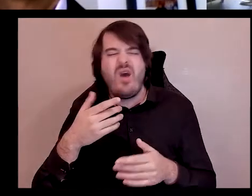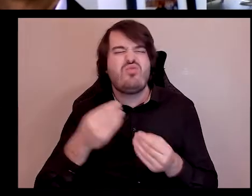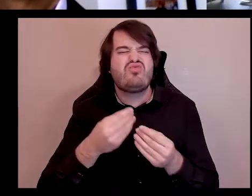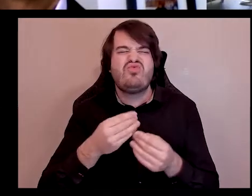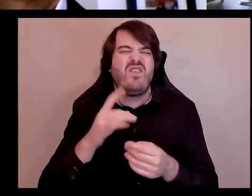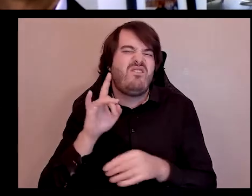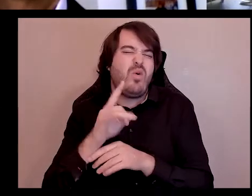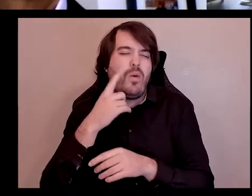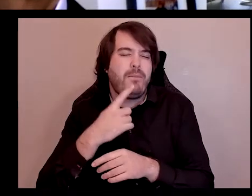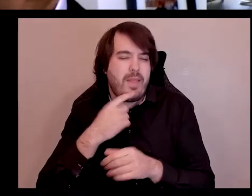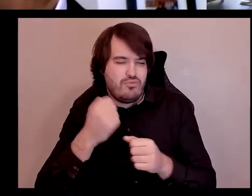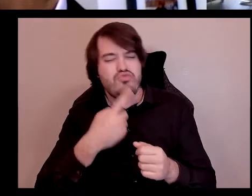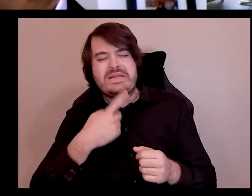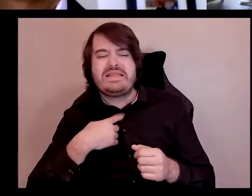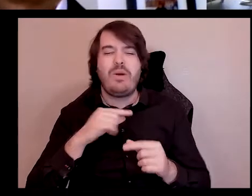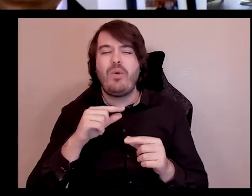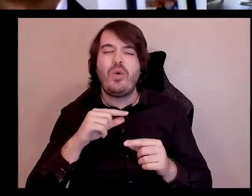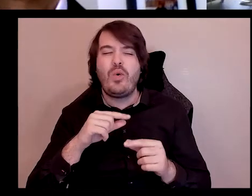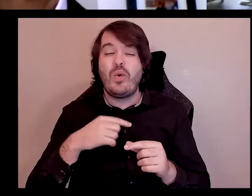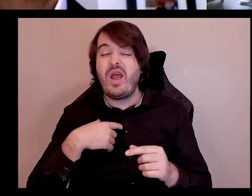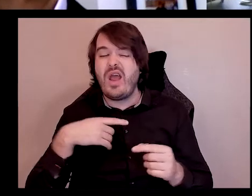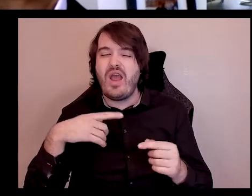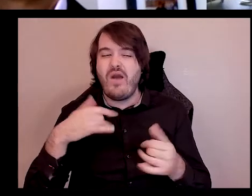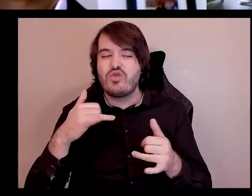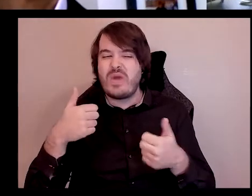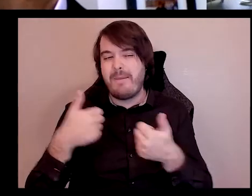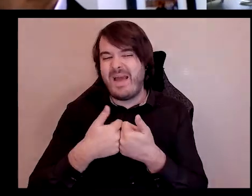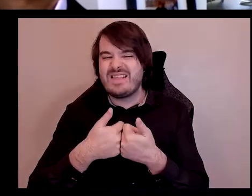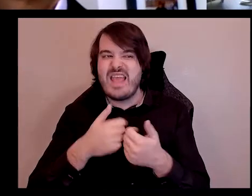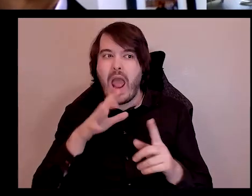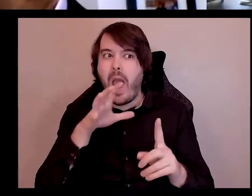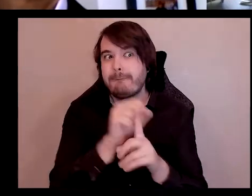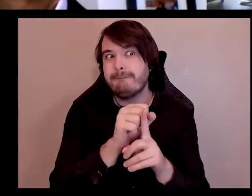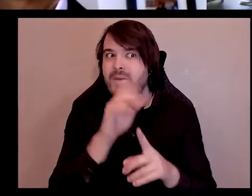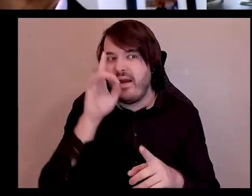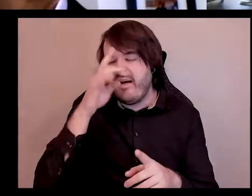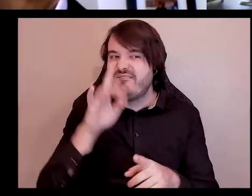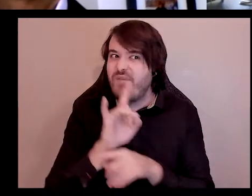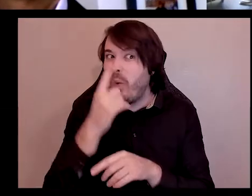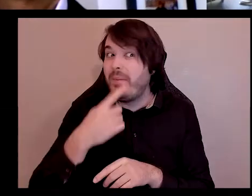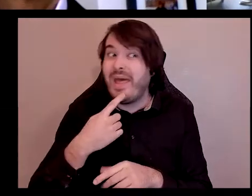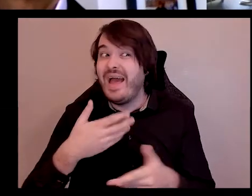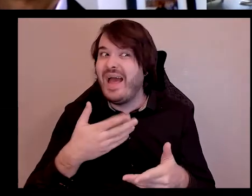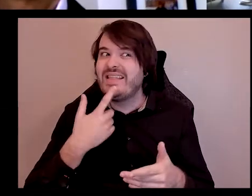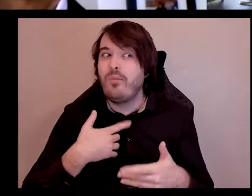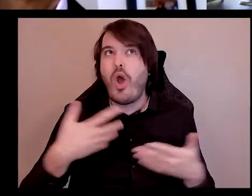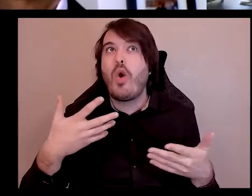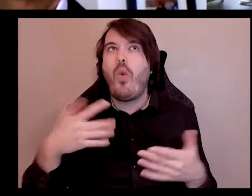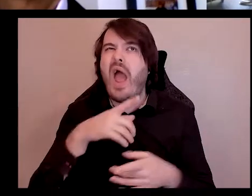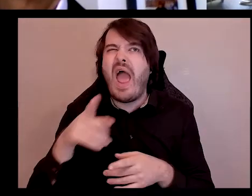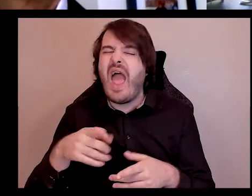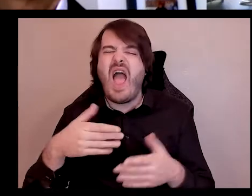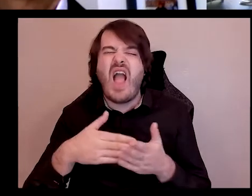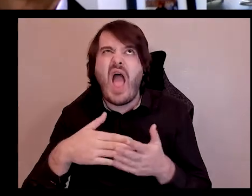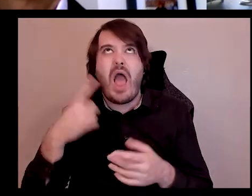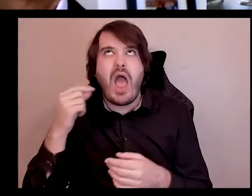retour, hein, le retour sur l'investissement pour l'employeur. Alors, parmi ces grands mythes-là, pourriez-vous nous en sortir quelques-uns? On va jouer à la petite